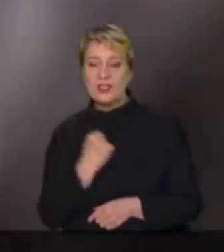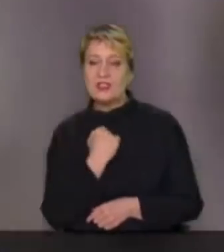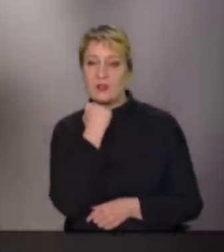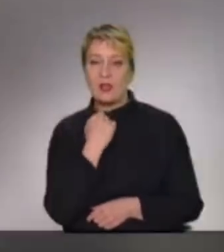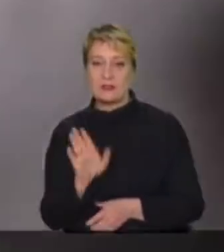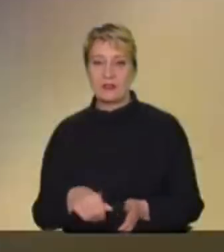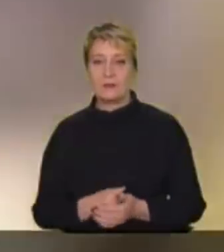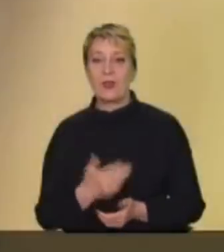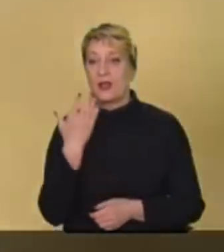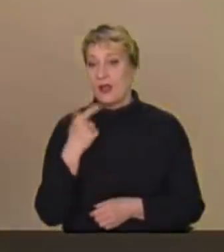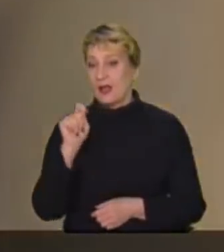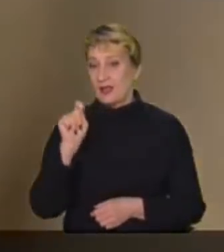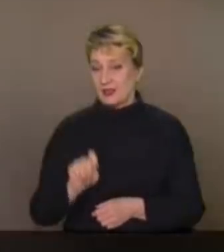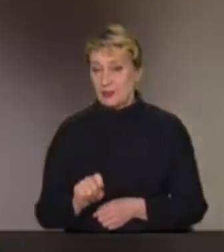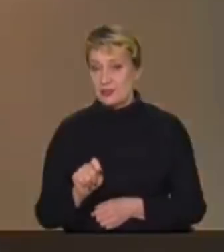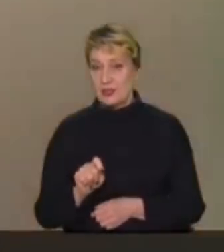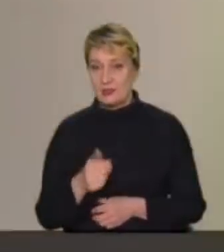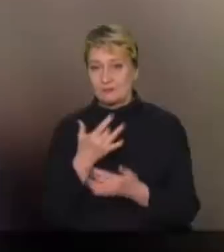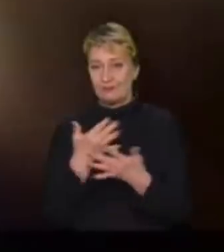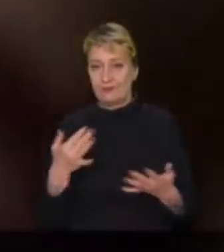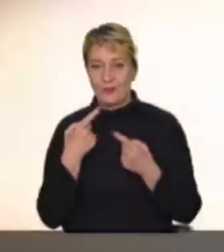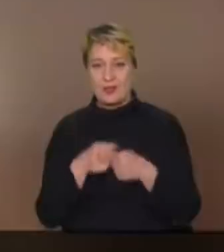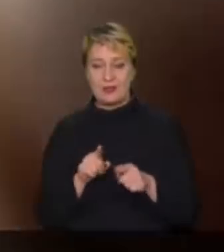Когда приезжают ДГТшники, и